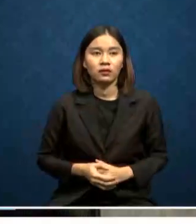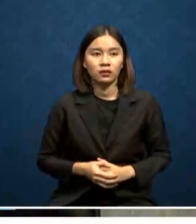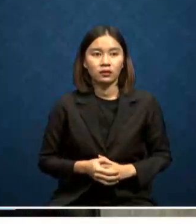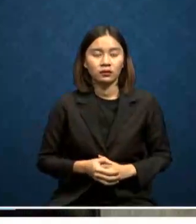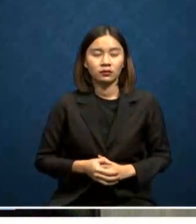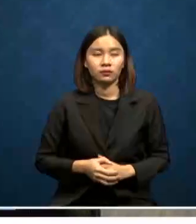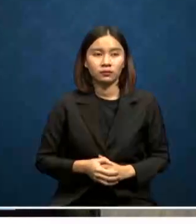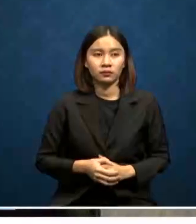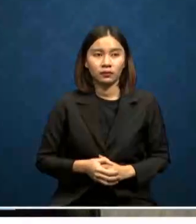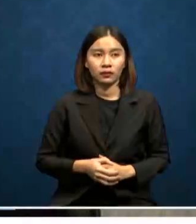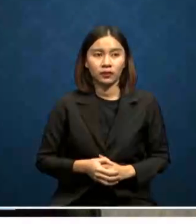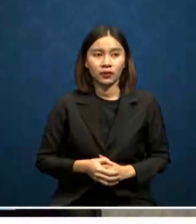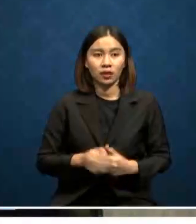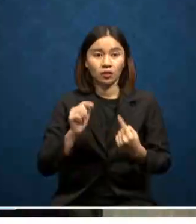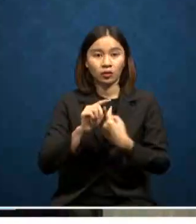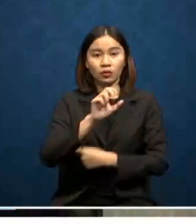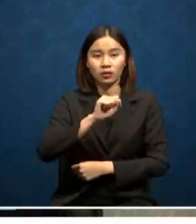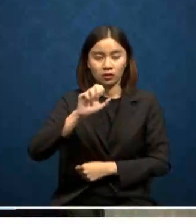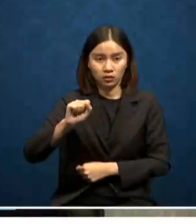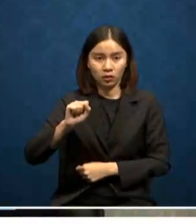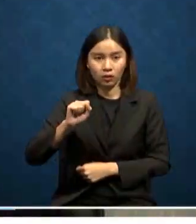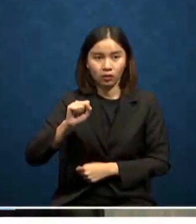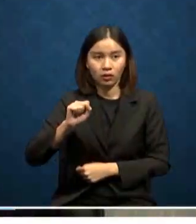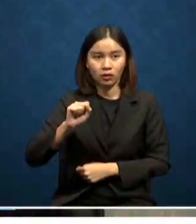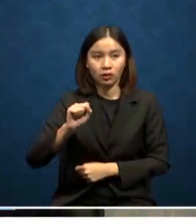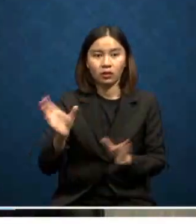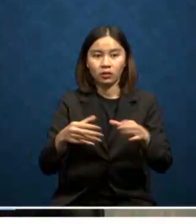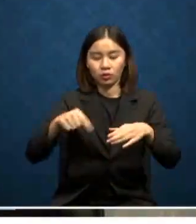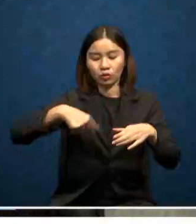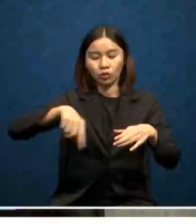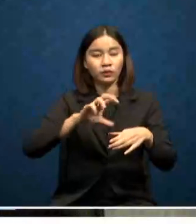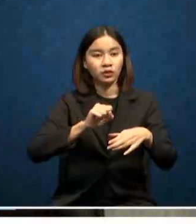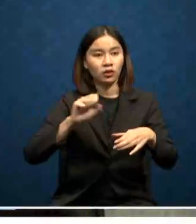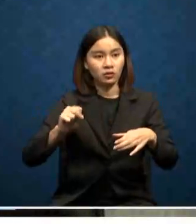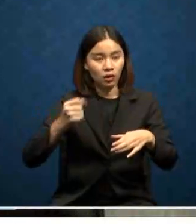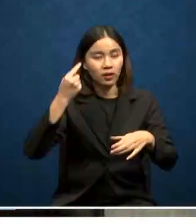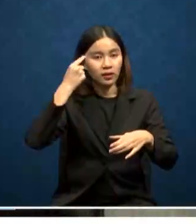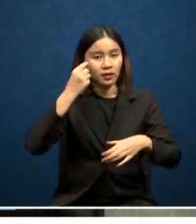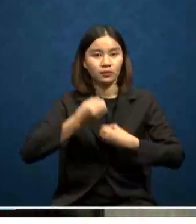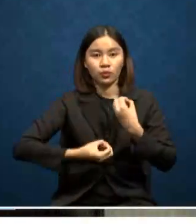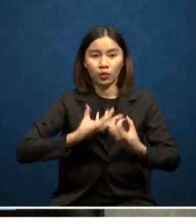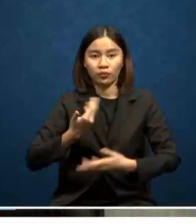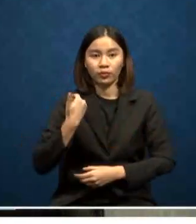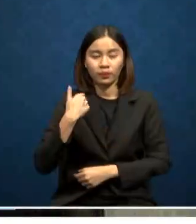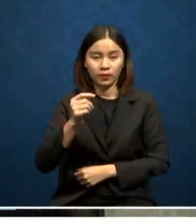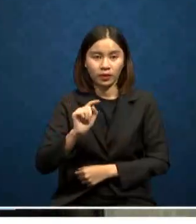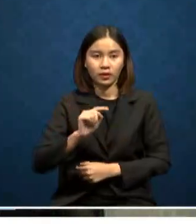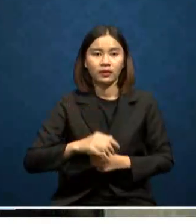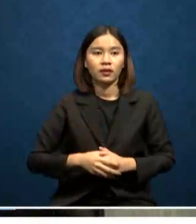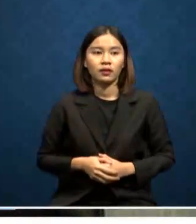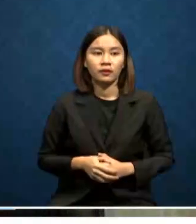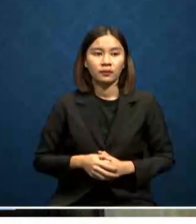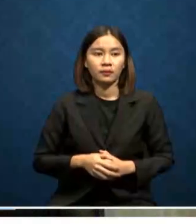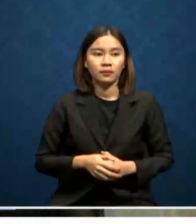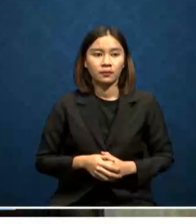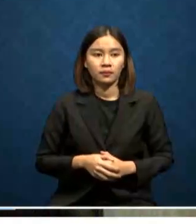แล้วก็ทางผู้แทนราษฎรทางสภาผู้แทนราษฎรก็ให้ความเห็นไว้นะครับว่าเรื่อง